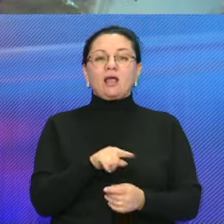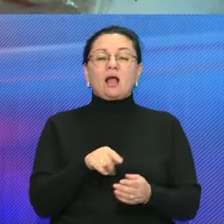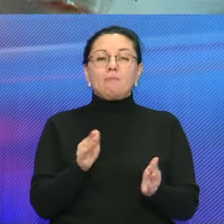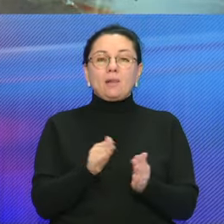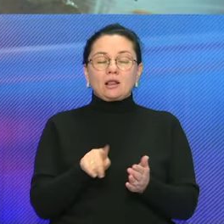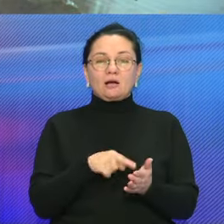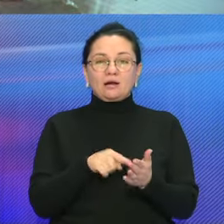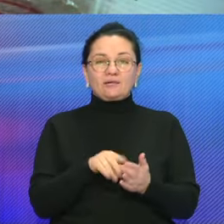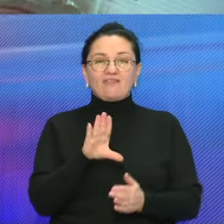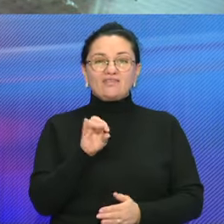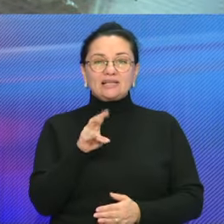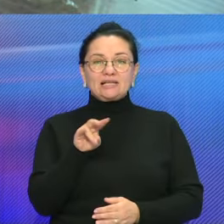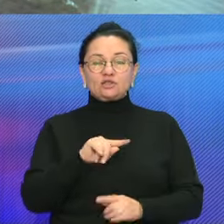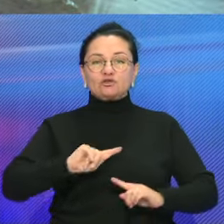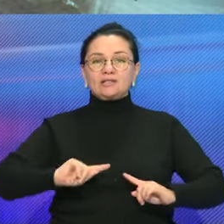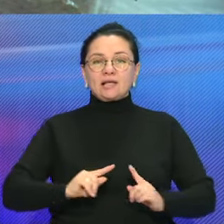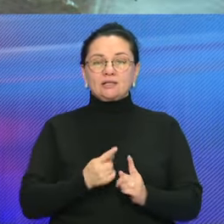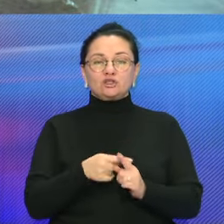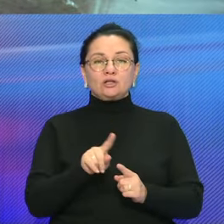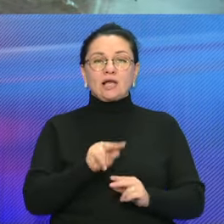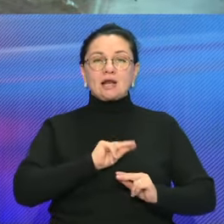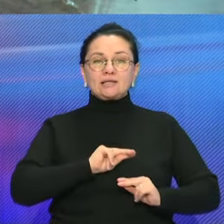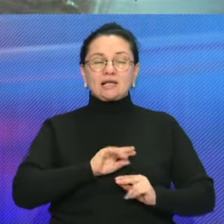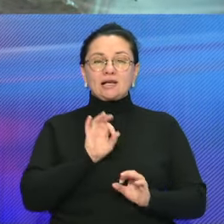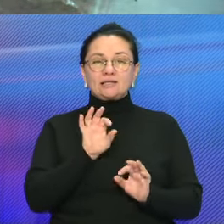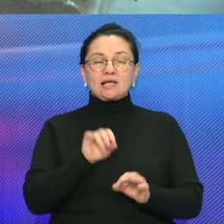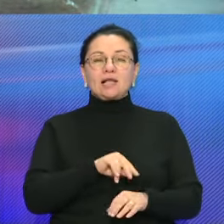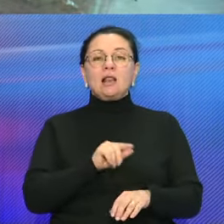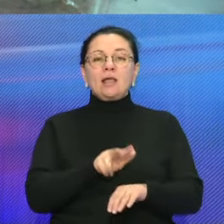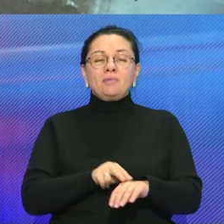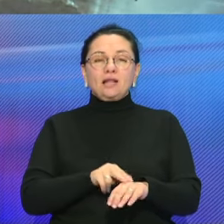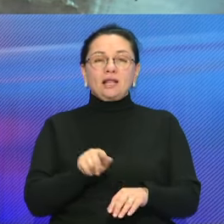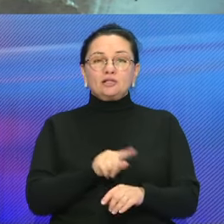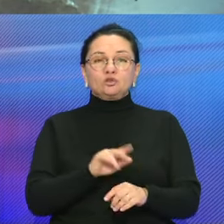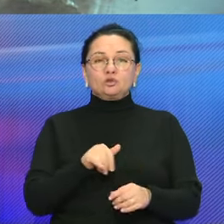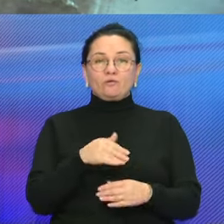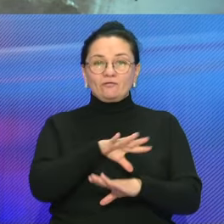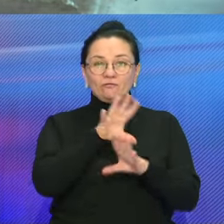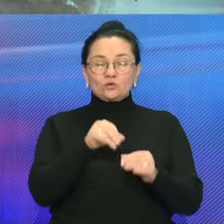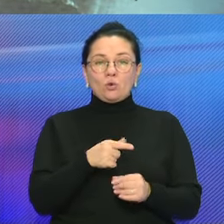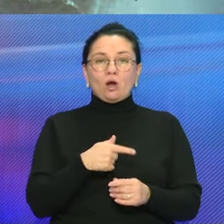Вертялішкі затриманы. Мужчина поведомил супрацовникам милиции данные своего поставщика.